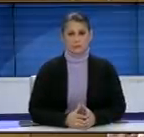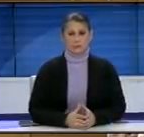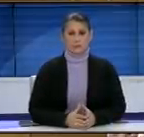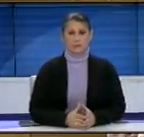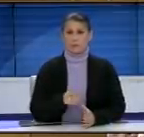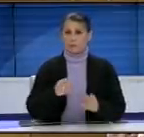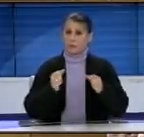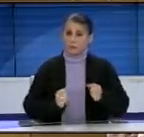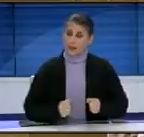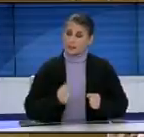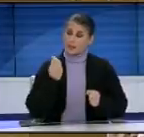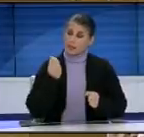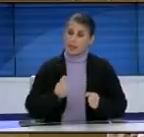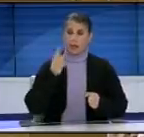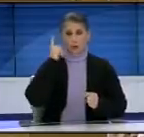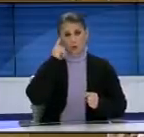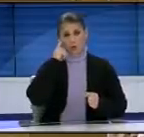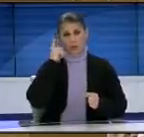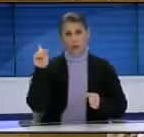Θέση που, όπως καλά γνωρίζετε,